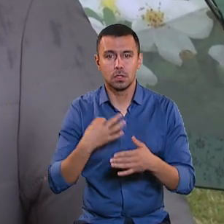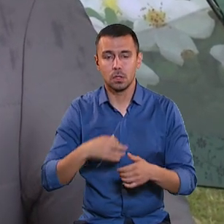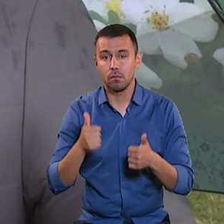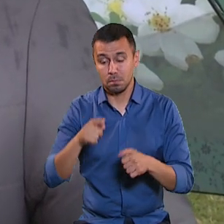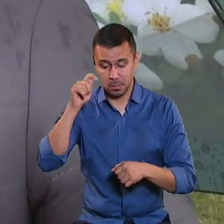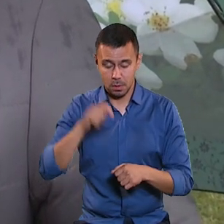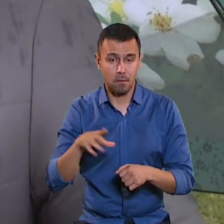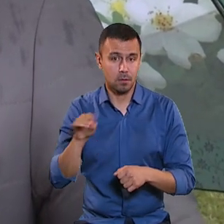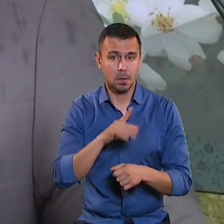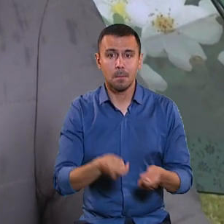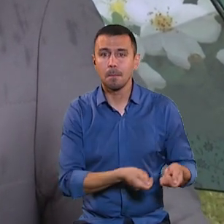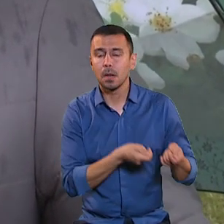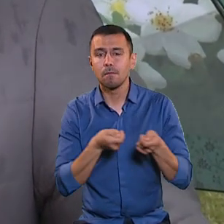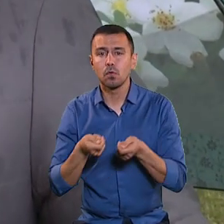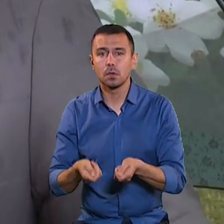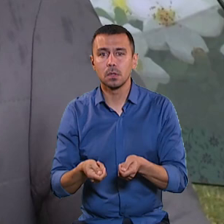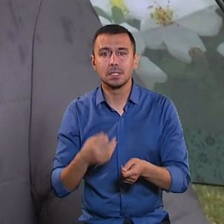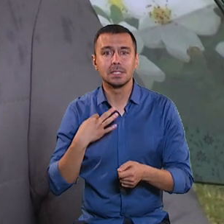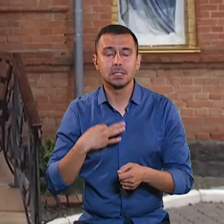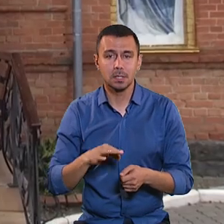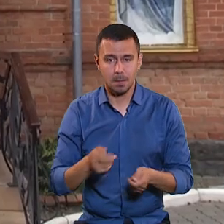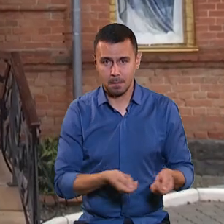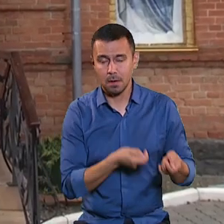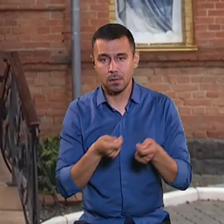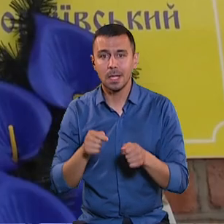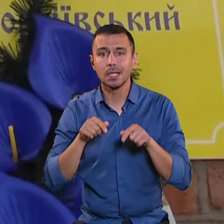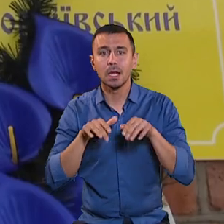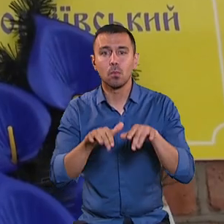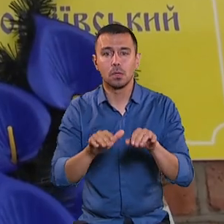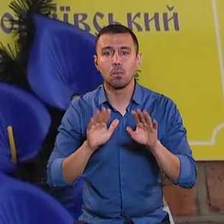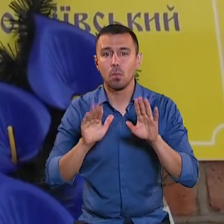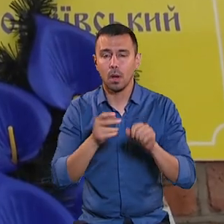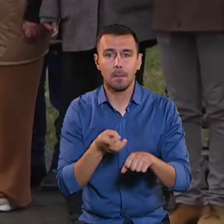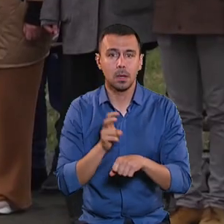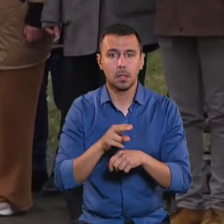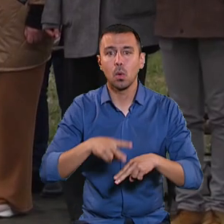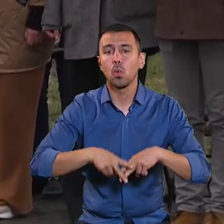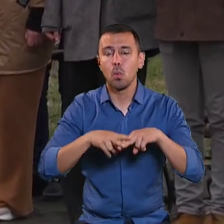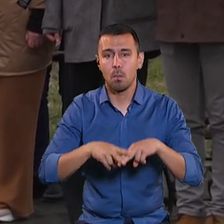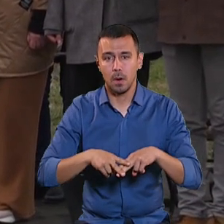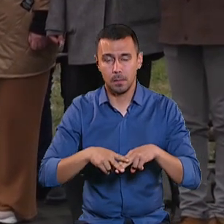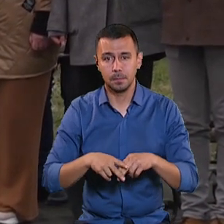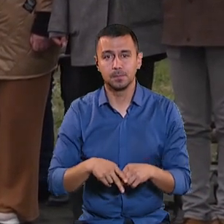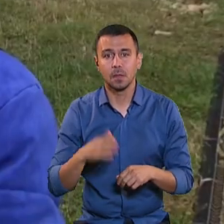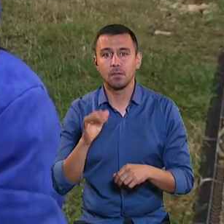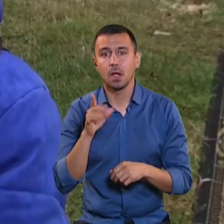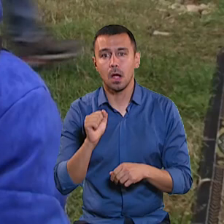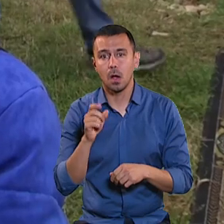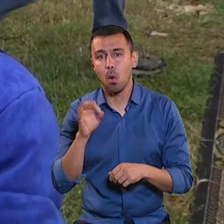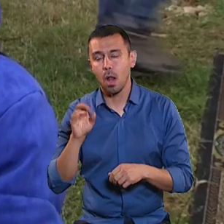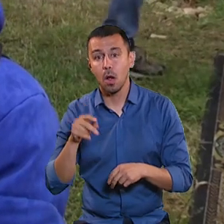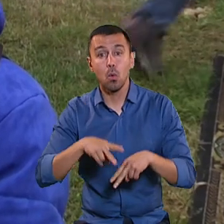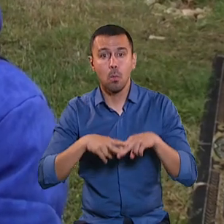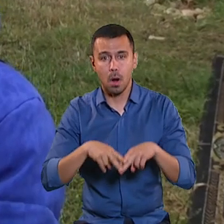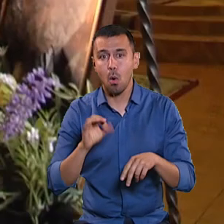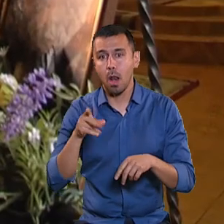нас в село привозили сина привозили на церемонію прощання прийшли Куми Дмитра буряка Віка та Оля кума Оля